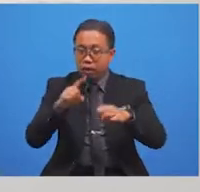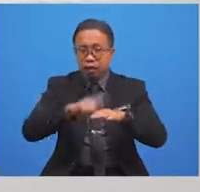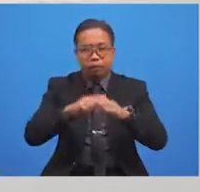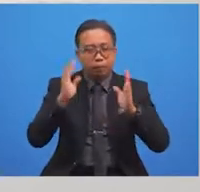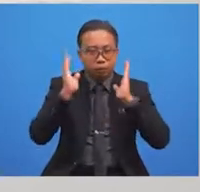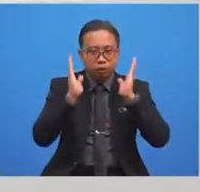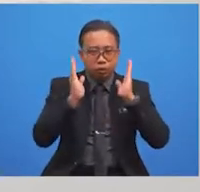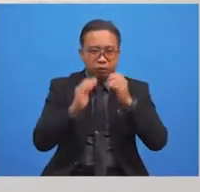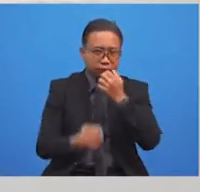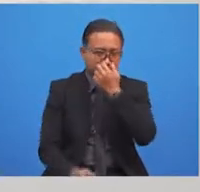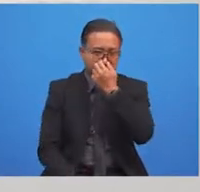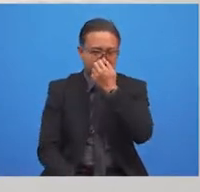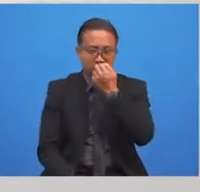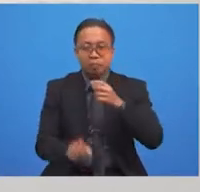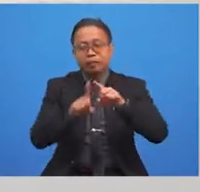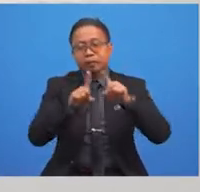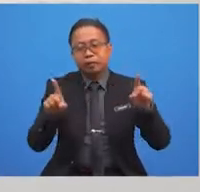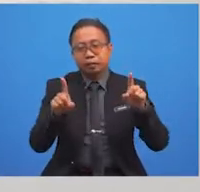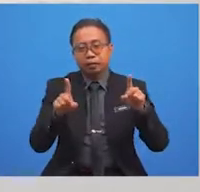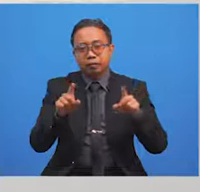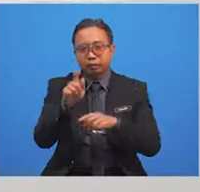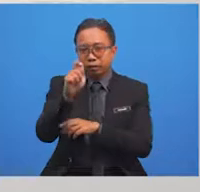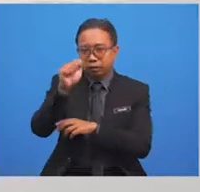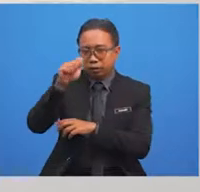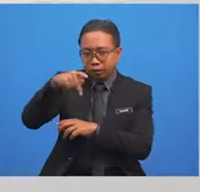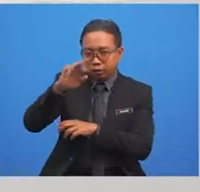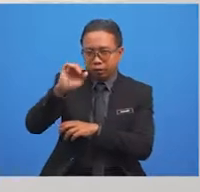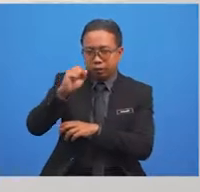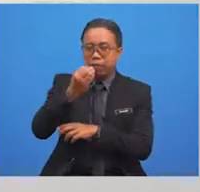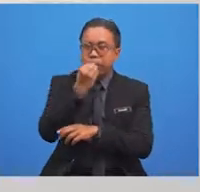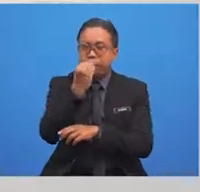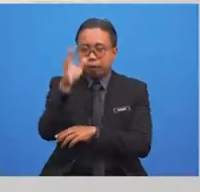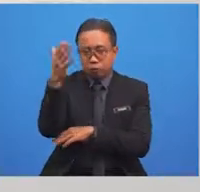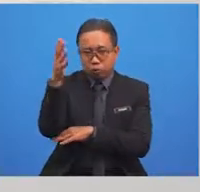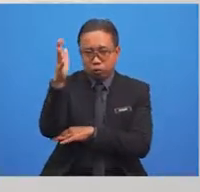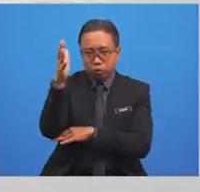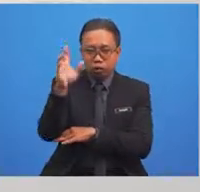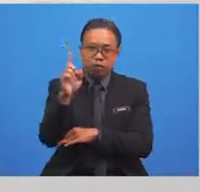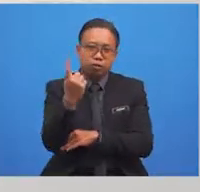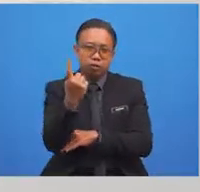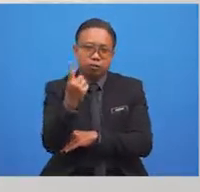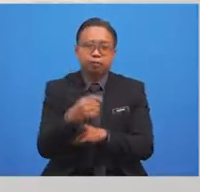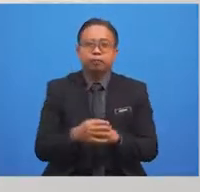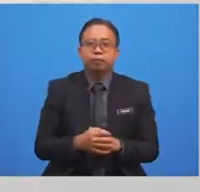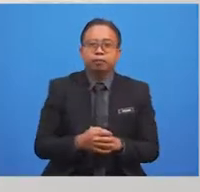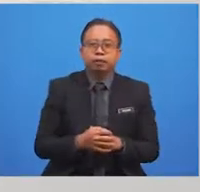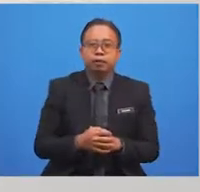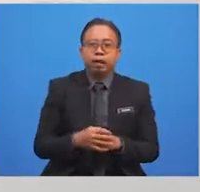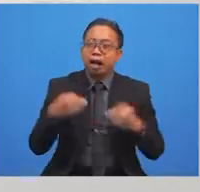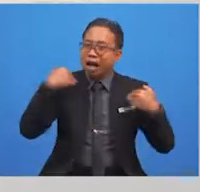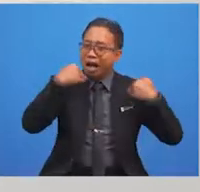Malaysia. Tapir hanya memakan tumbuh-tumbuhan, iaitu dikategori